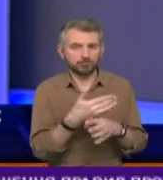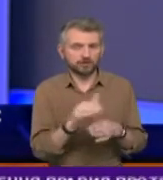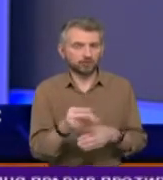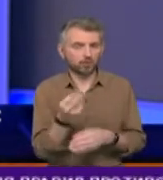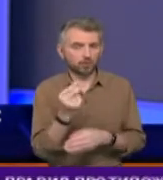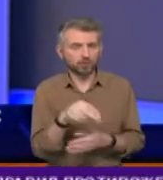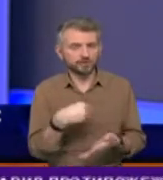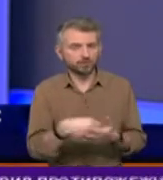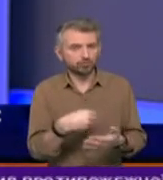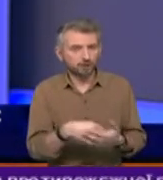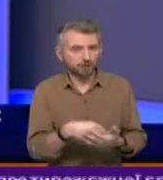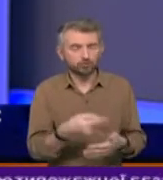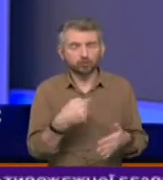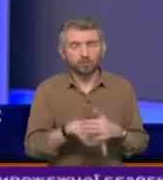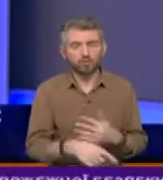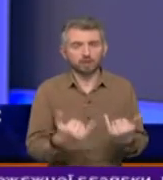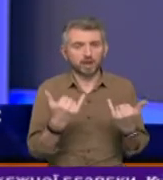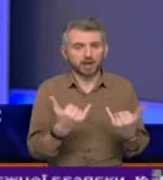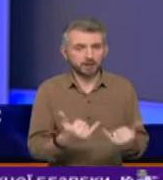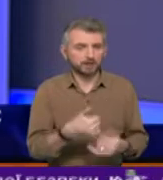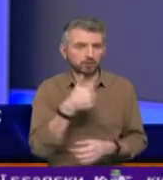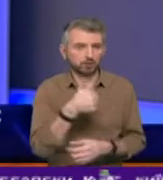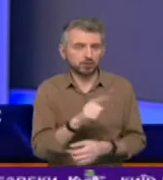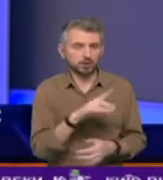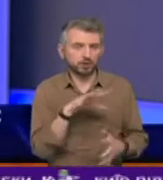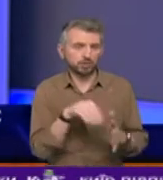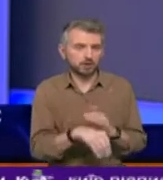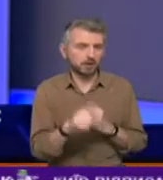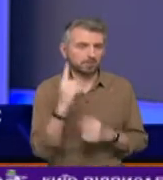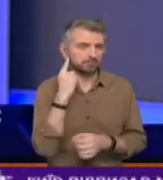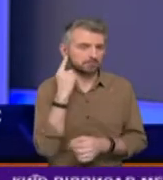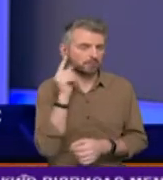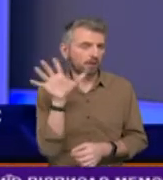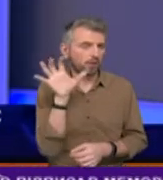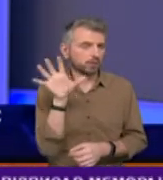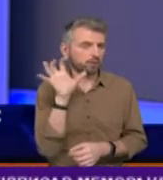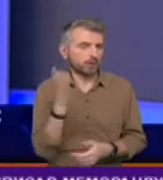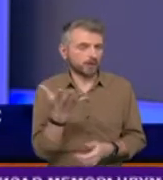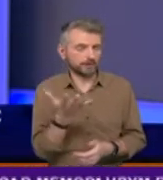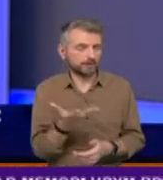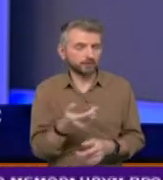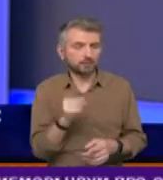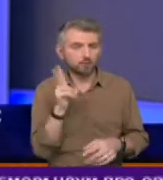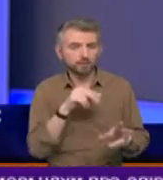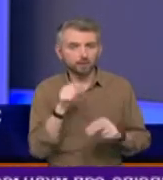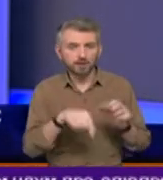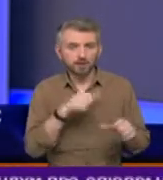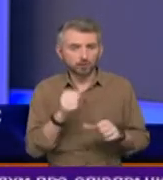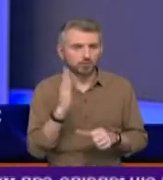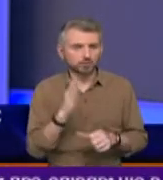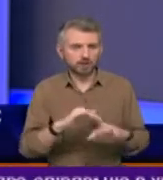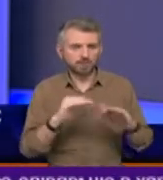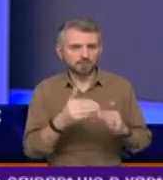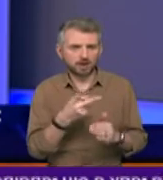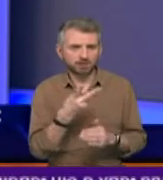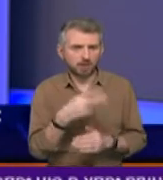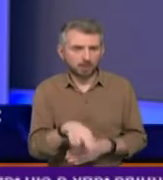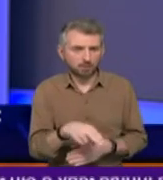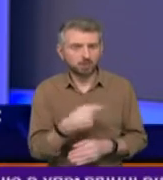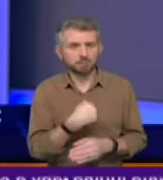певних математичних моделей. Абсолютно, прилади, електроніка. Тому весь світ використовує, якби, математику як один